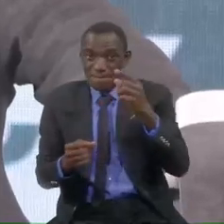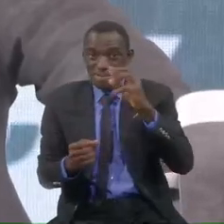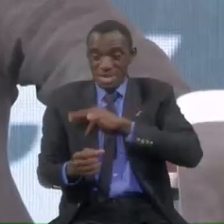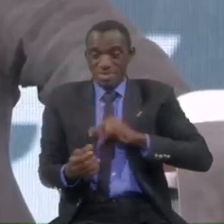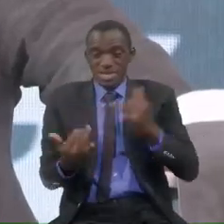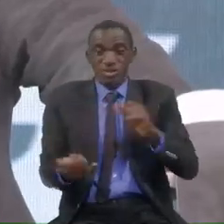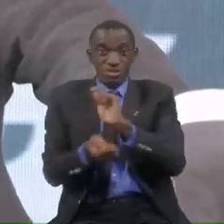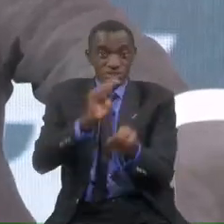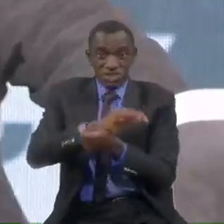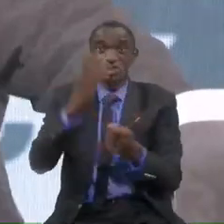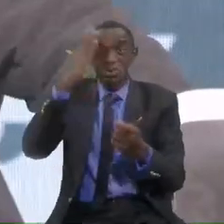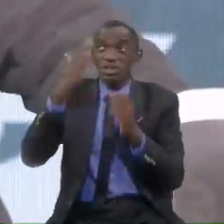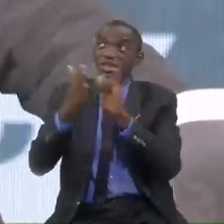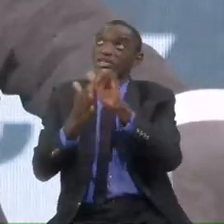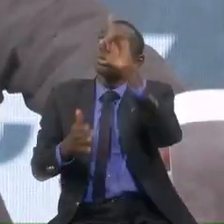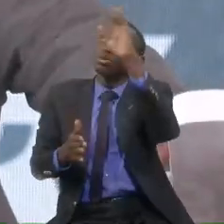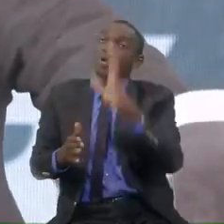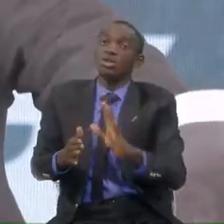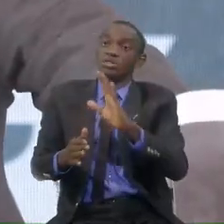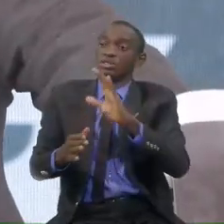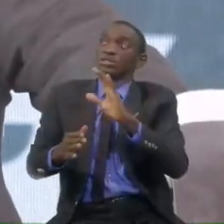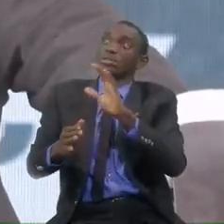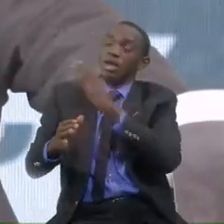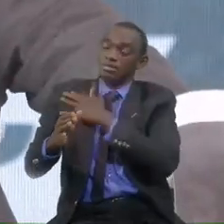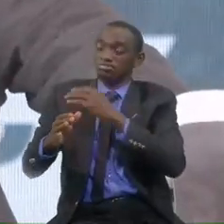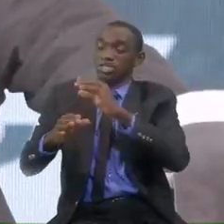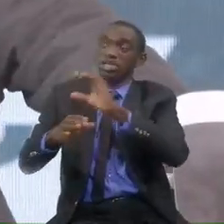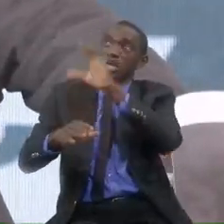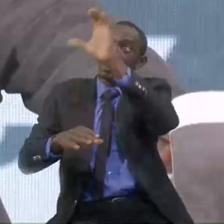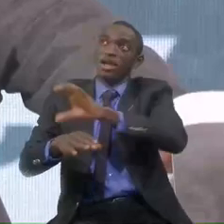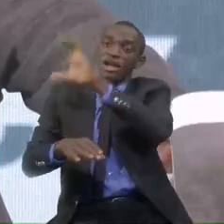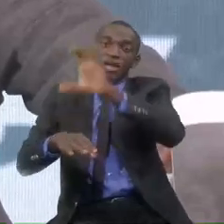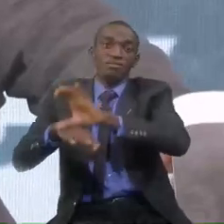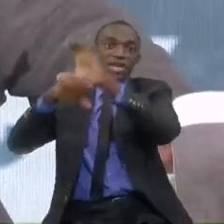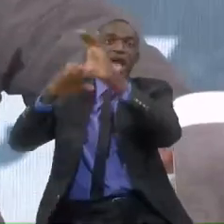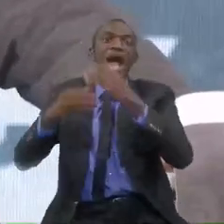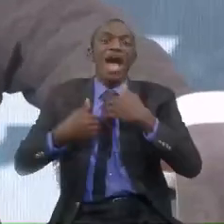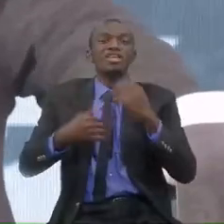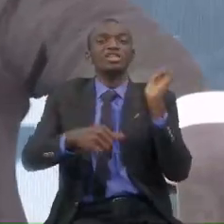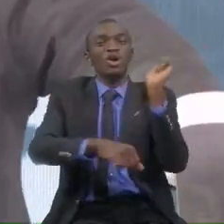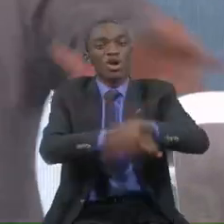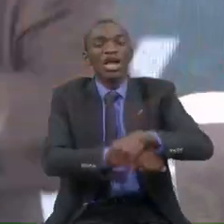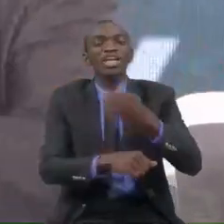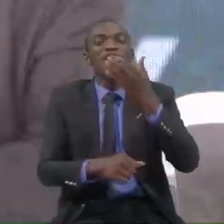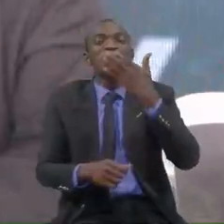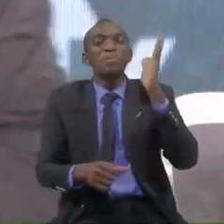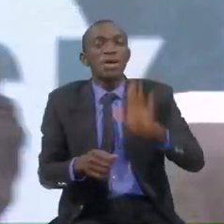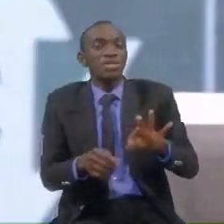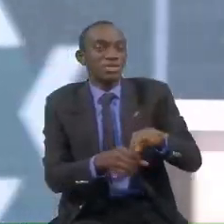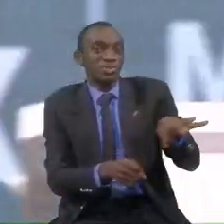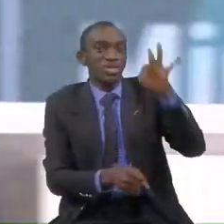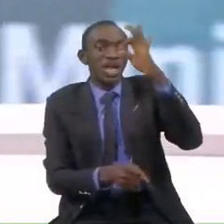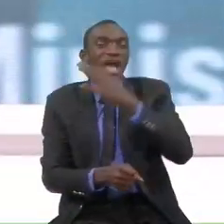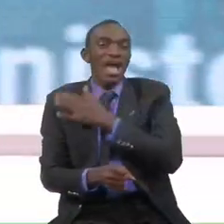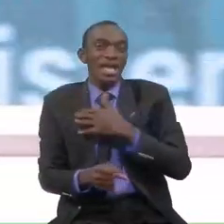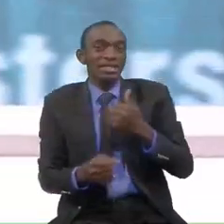les puissances maléfiques. Et le calvaire a détruit, cassé la tête du diable, le centre d'activité